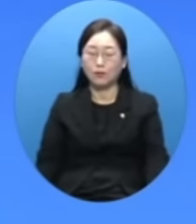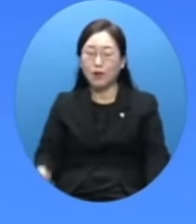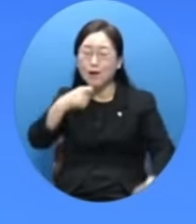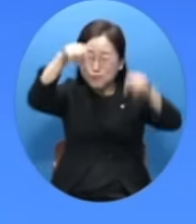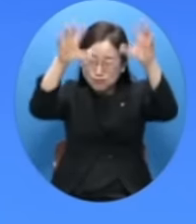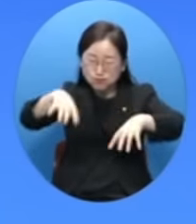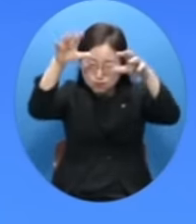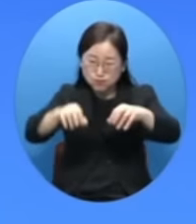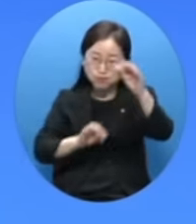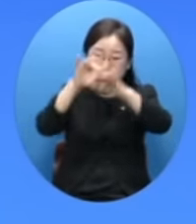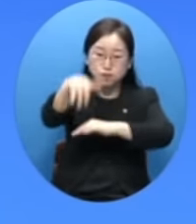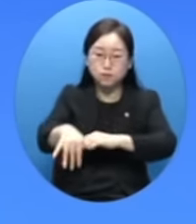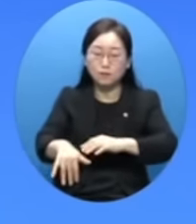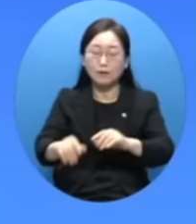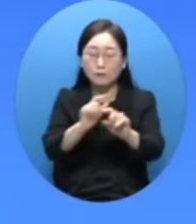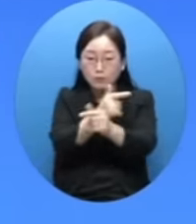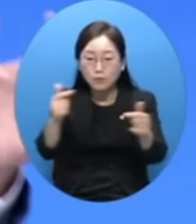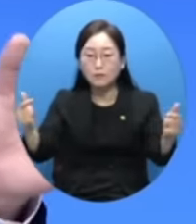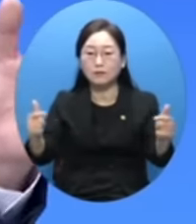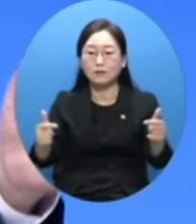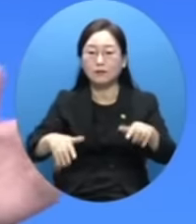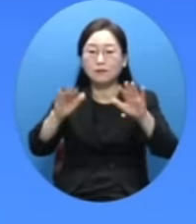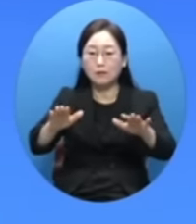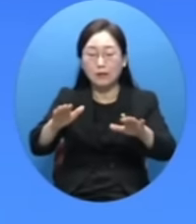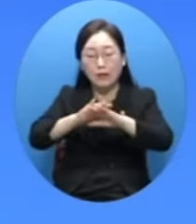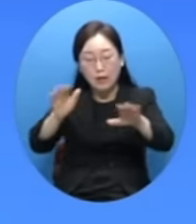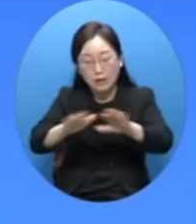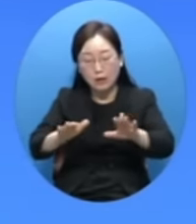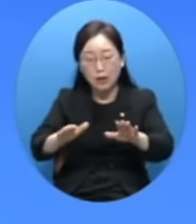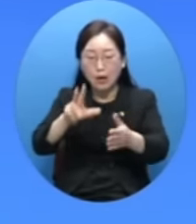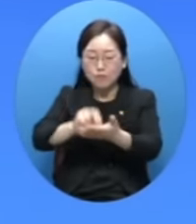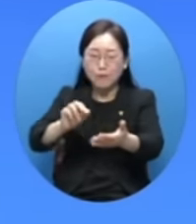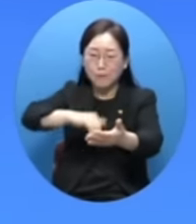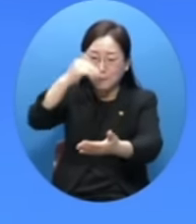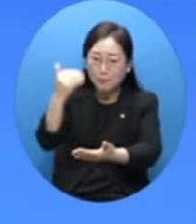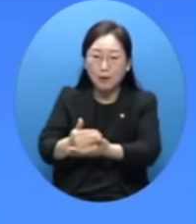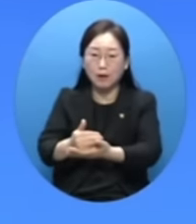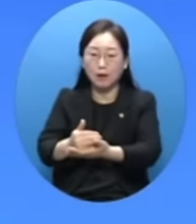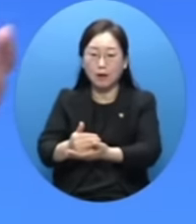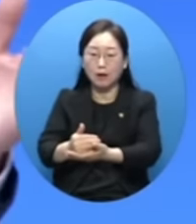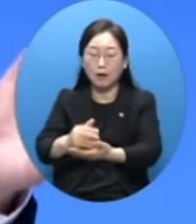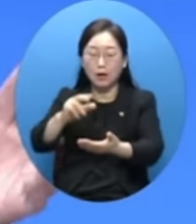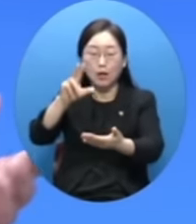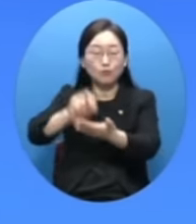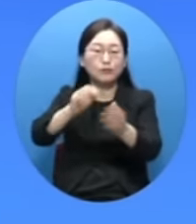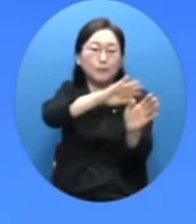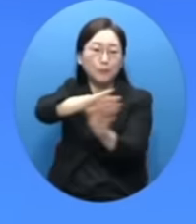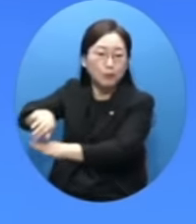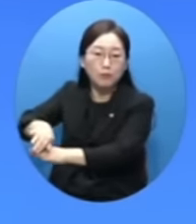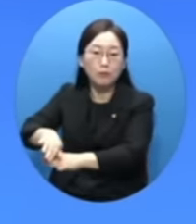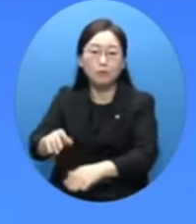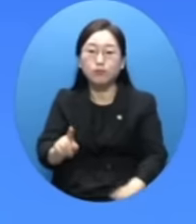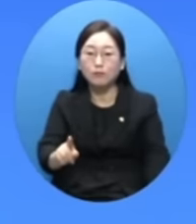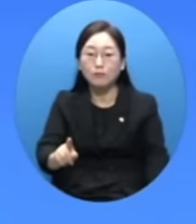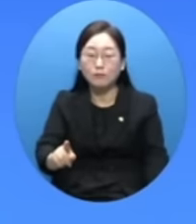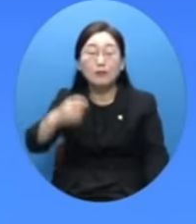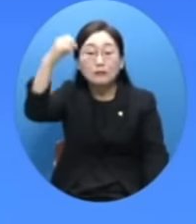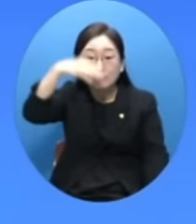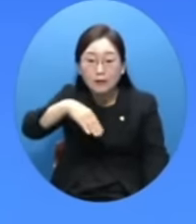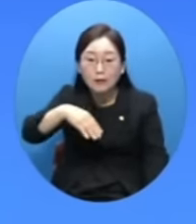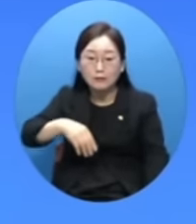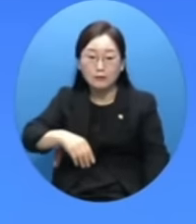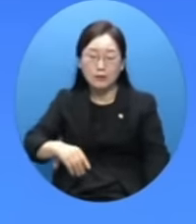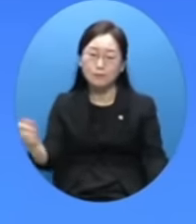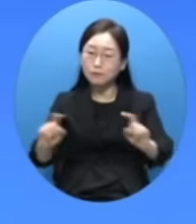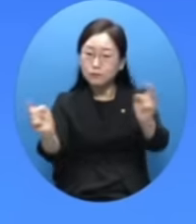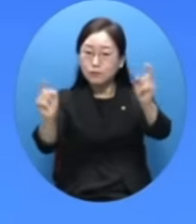나고 여러 가지로 지금 해결될 문제가 많은데 이 문제는 전혀 해결하지 않은 채로 그냥